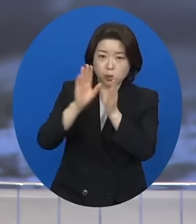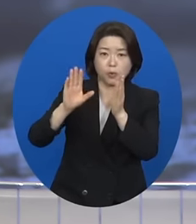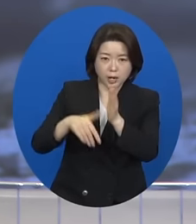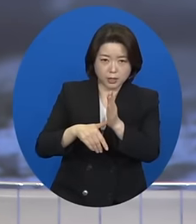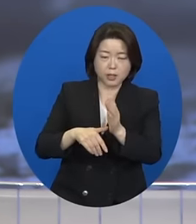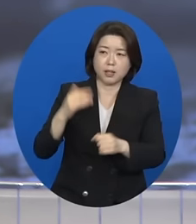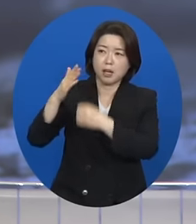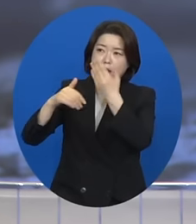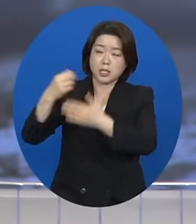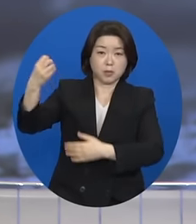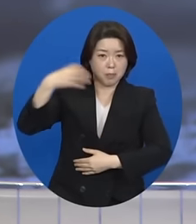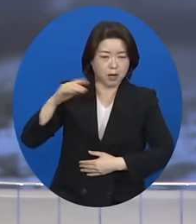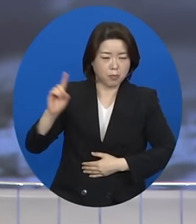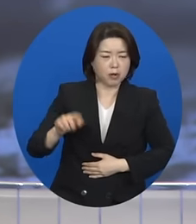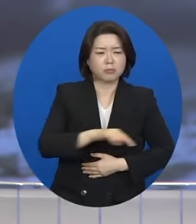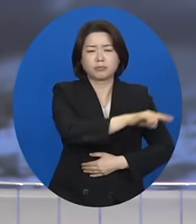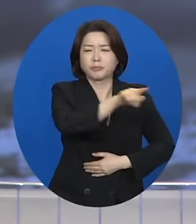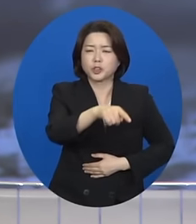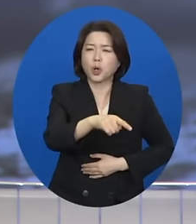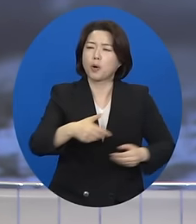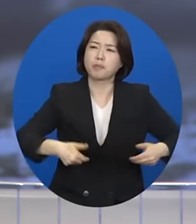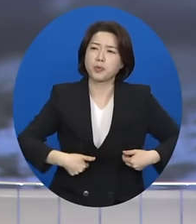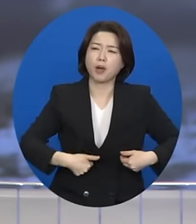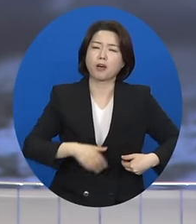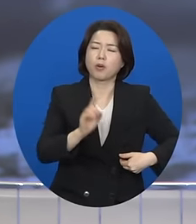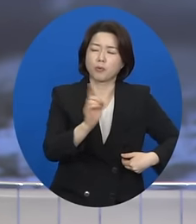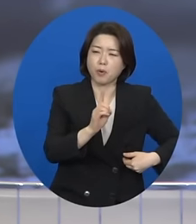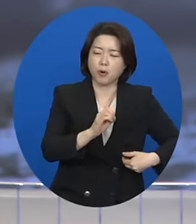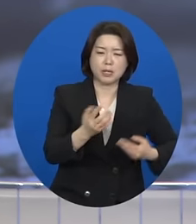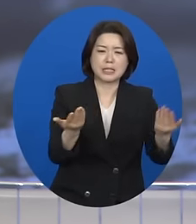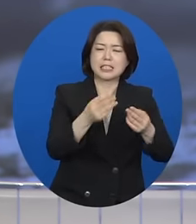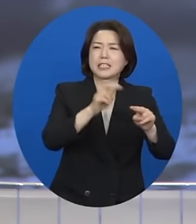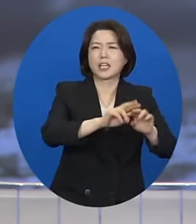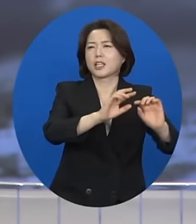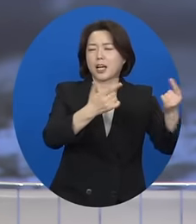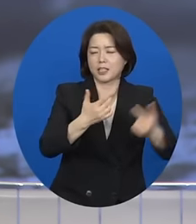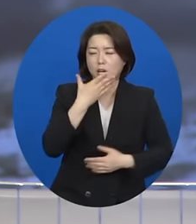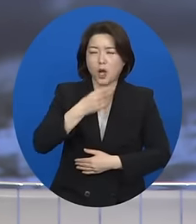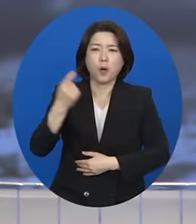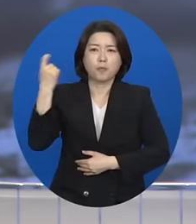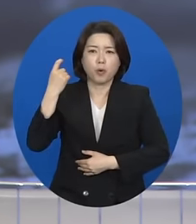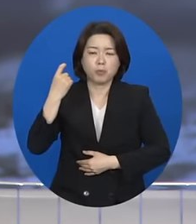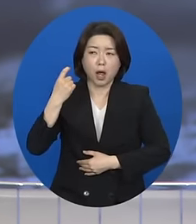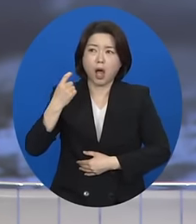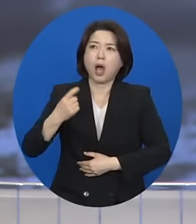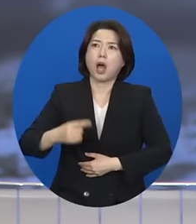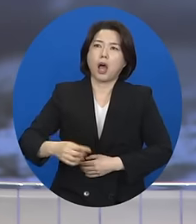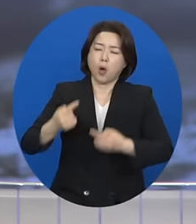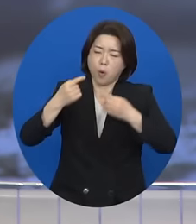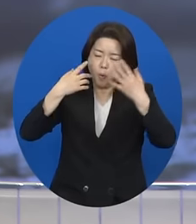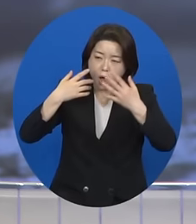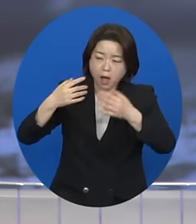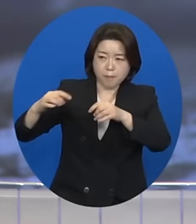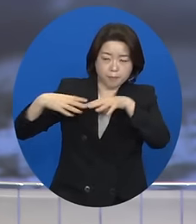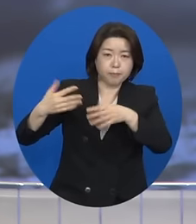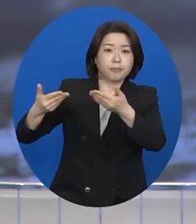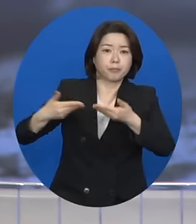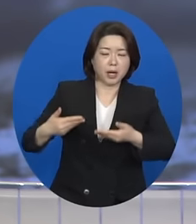들를 아닌 음이라는 마음을 그